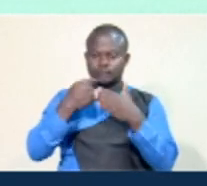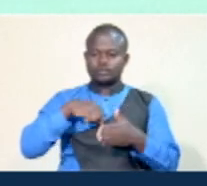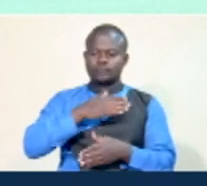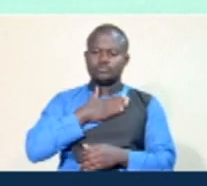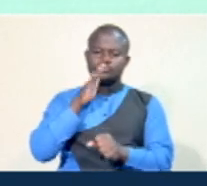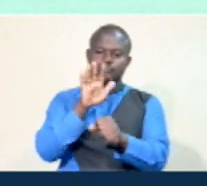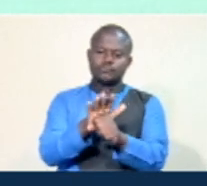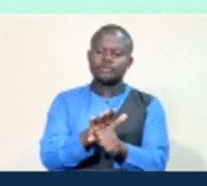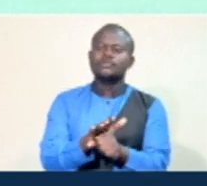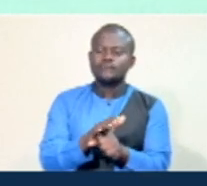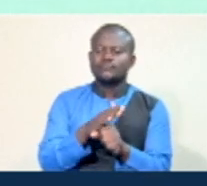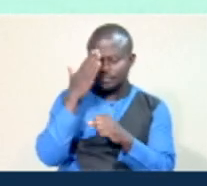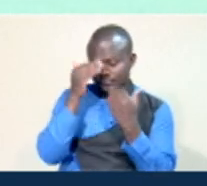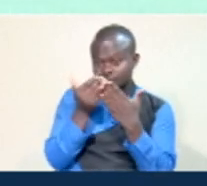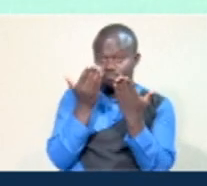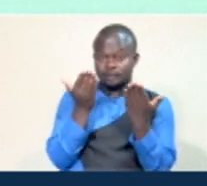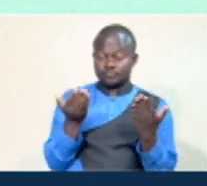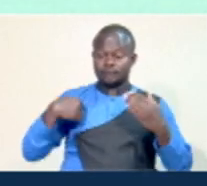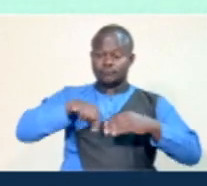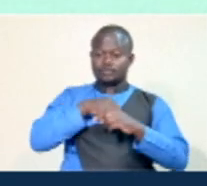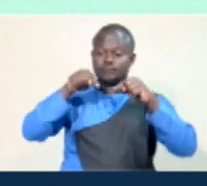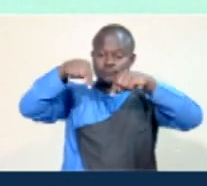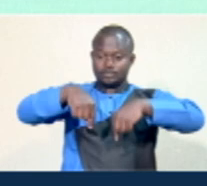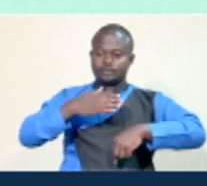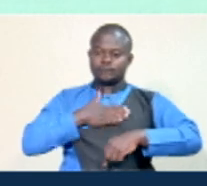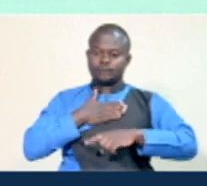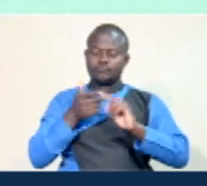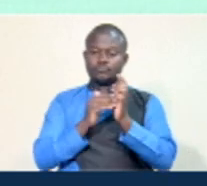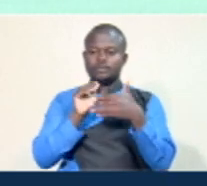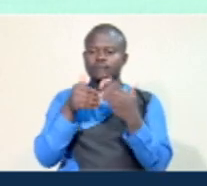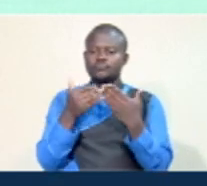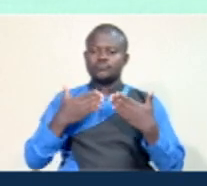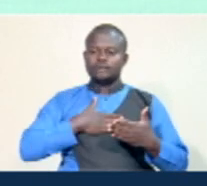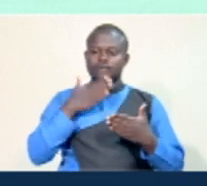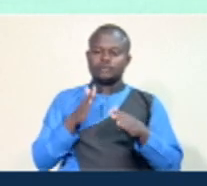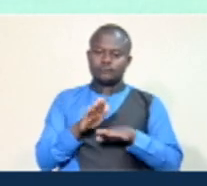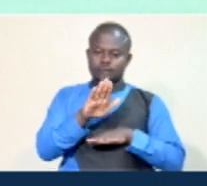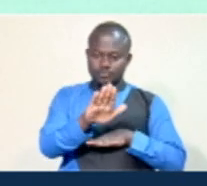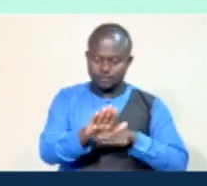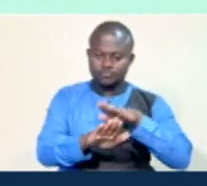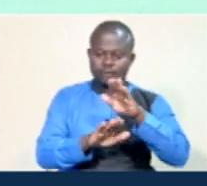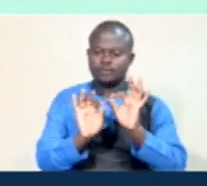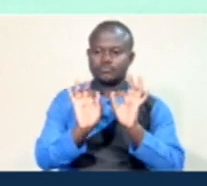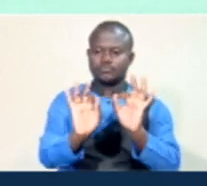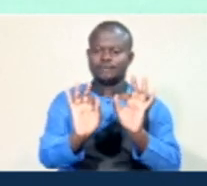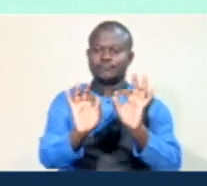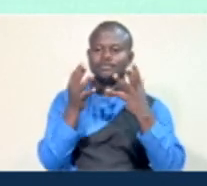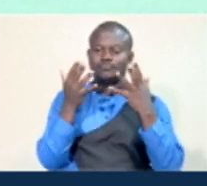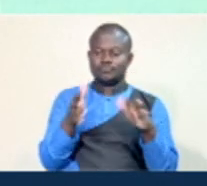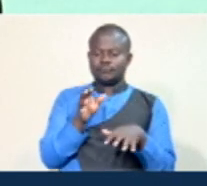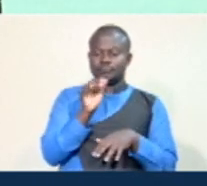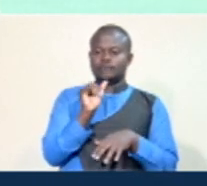turishimye cyane ku bwanyu. Turi hano kugira ngo tubishimire kandi twishimire n'intambwe ikomeye mwateye. Mwarangije